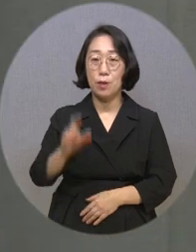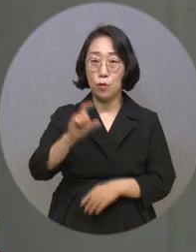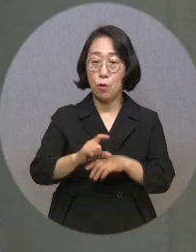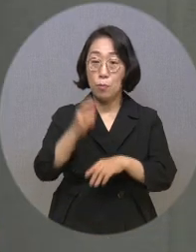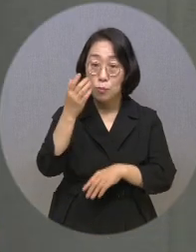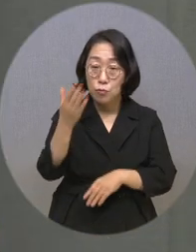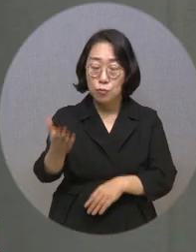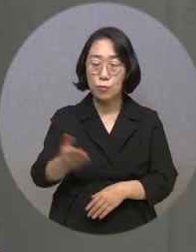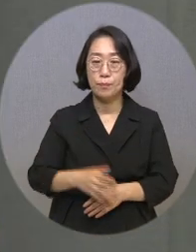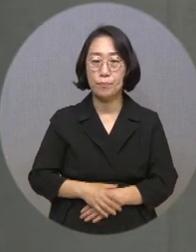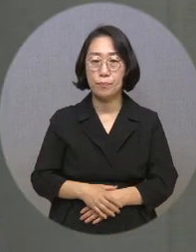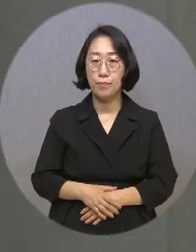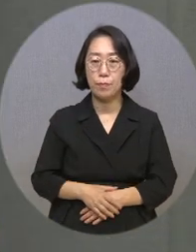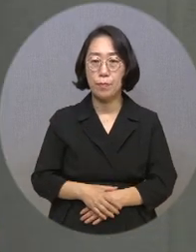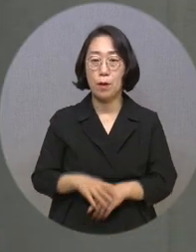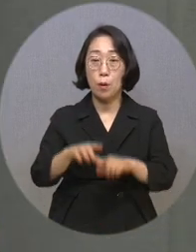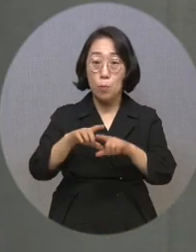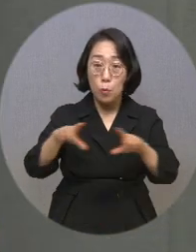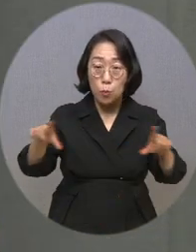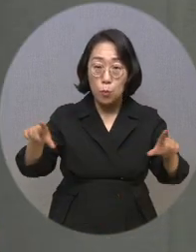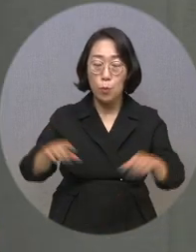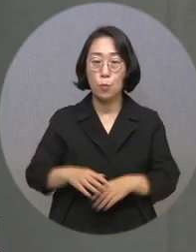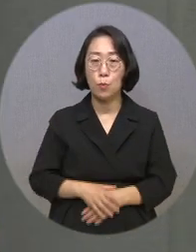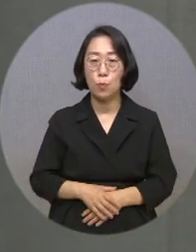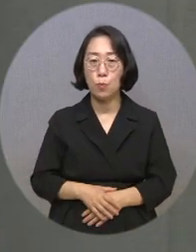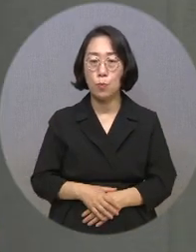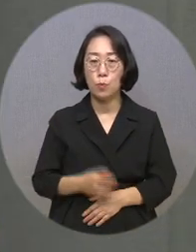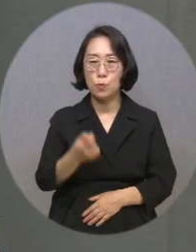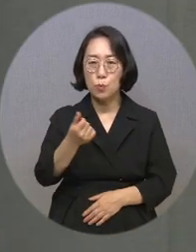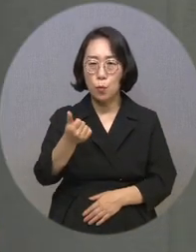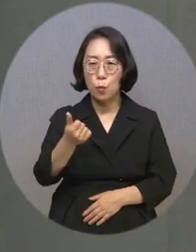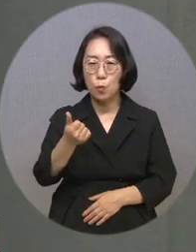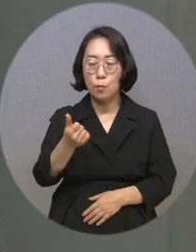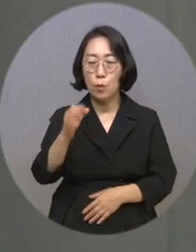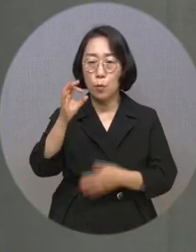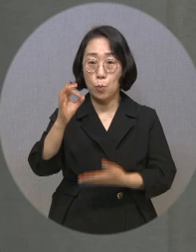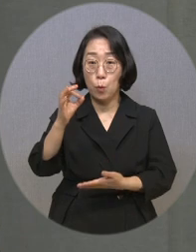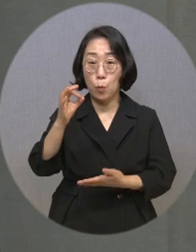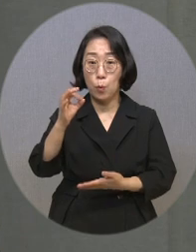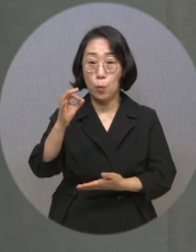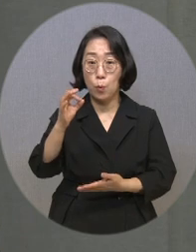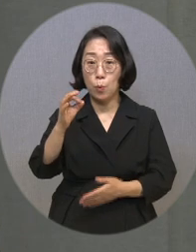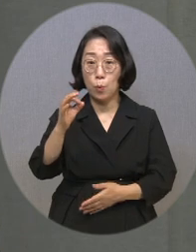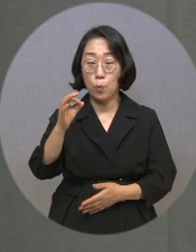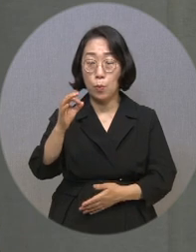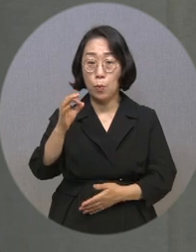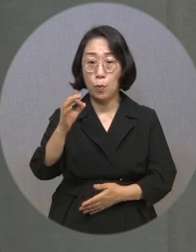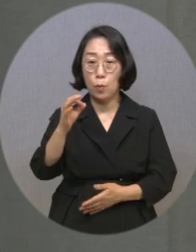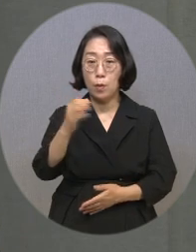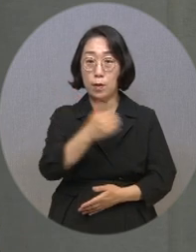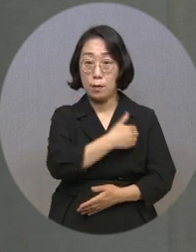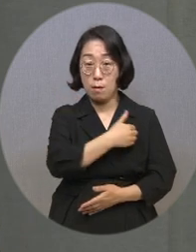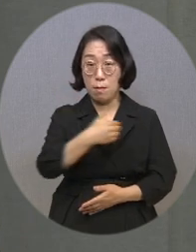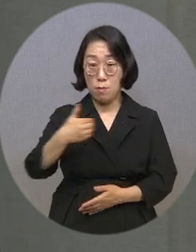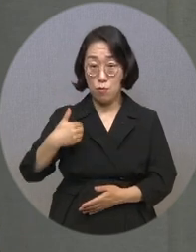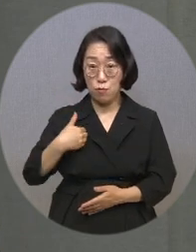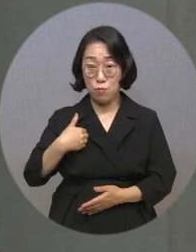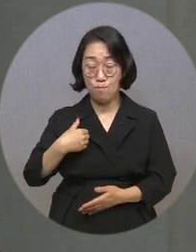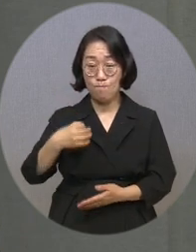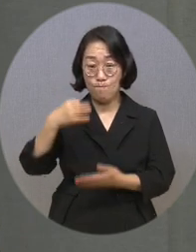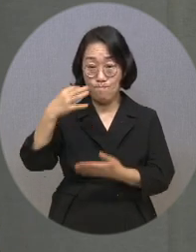여쭤볼게요. 되게 일반적으로 조금 여유가 있는 나이 먹은 70대